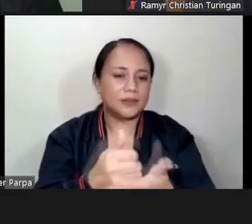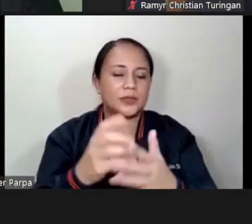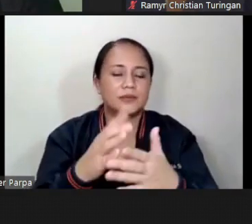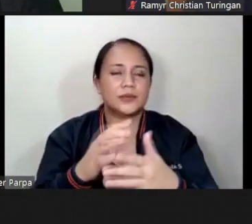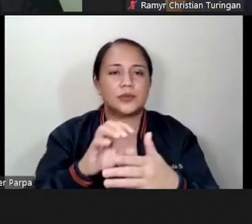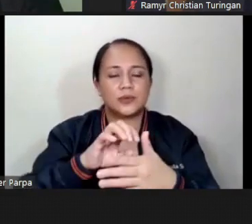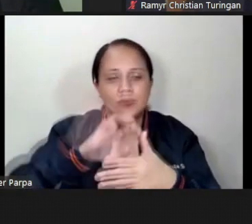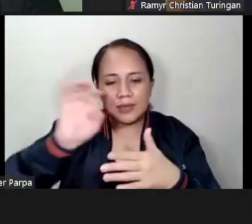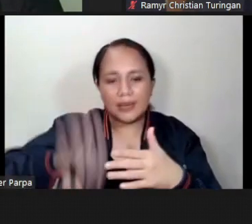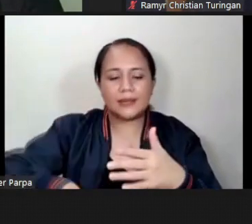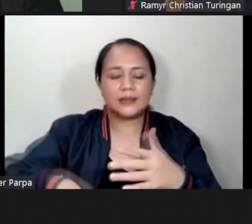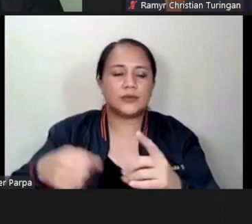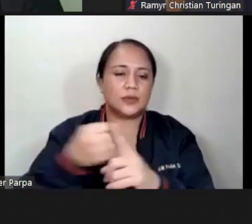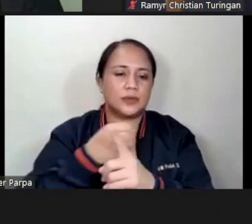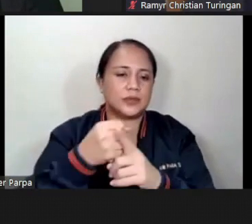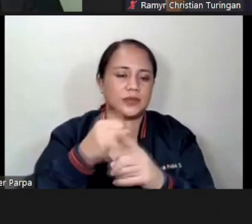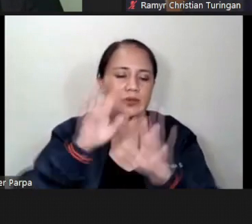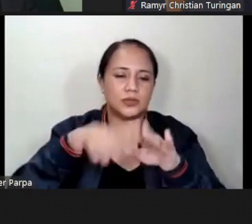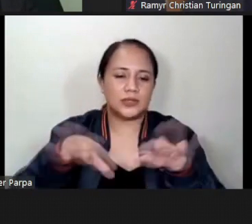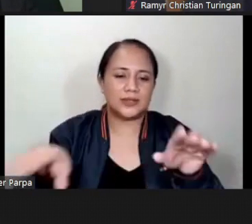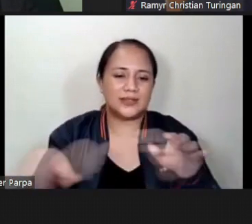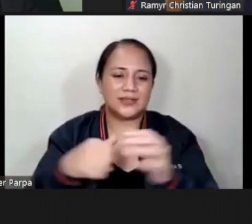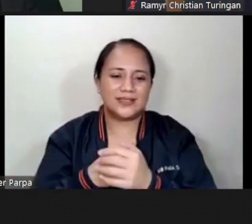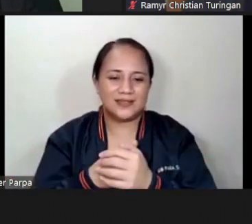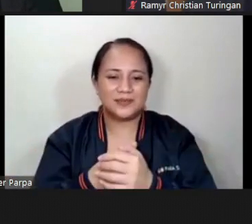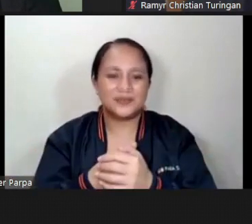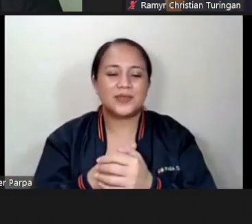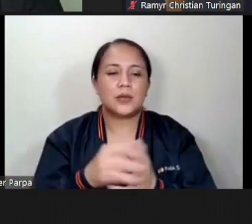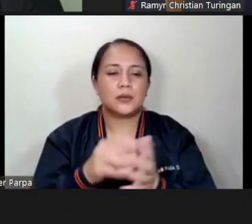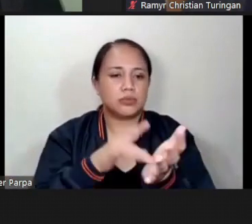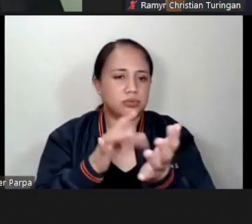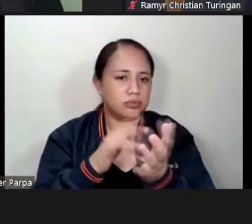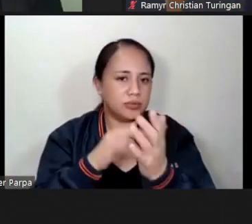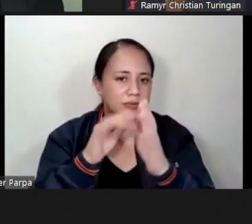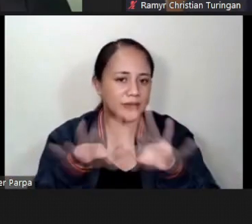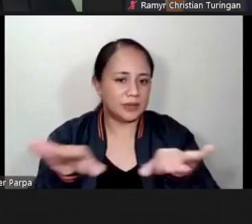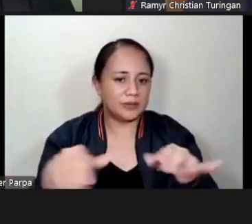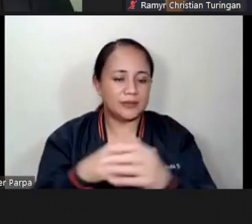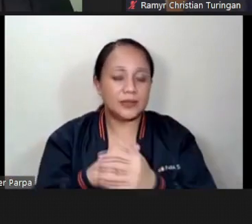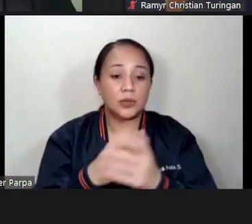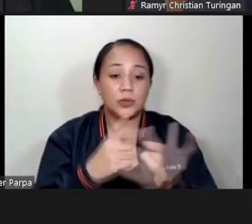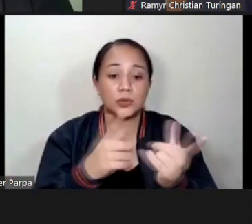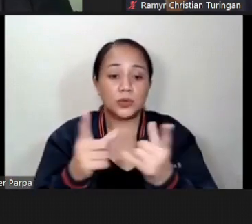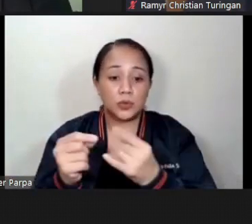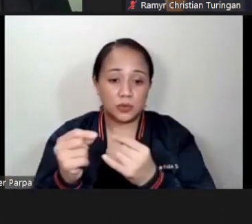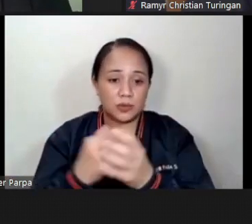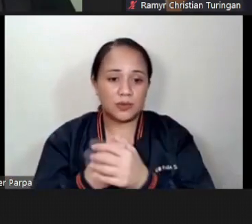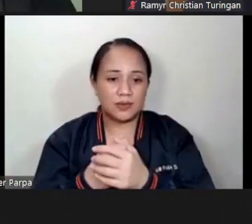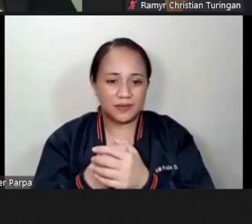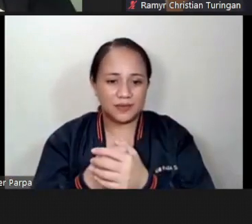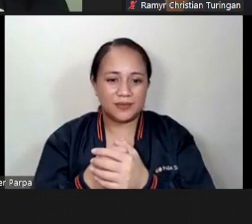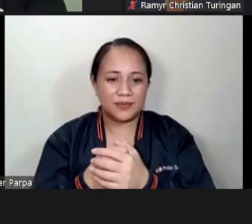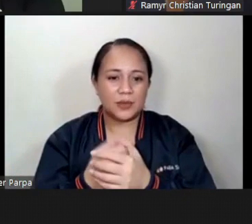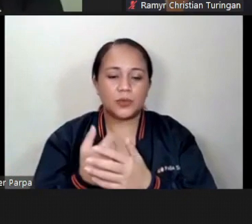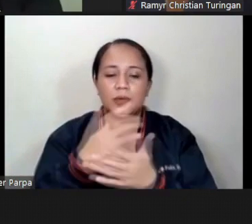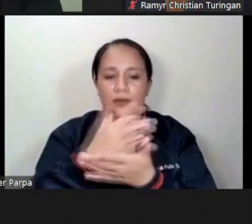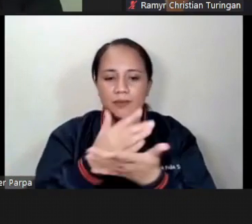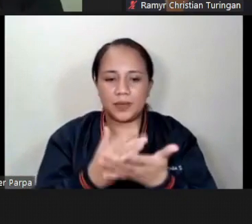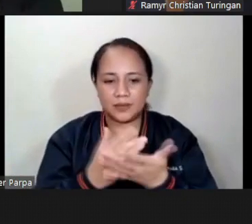violence against children, online sexual abuse, and exploitation of children. And by doing so, we can be part